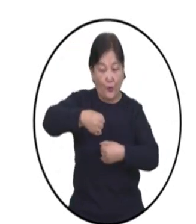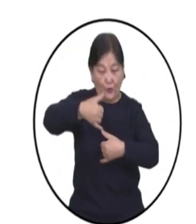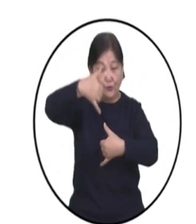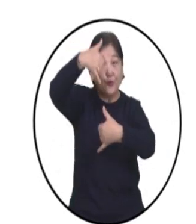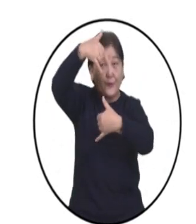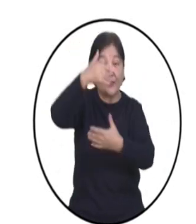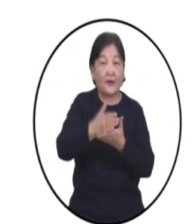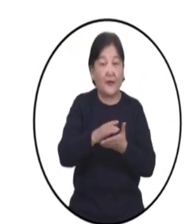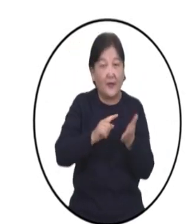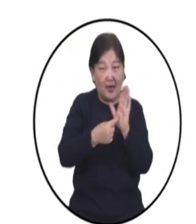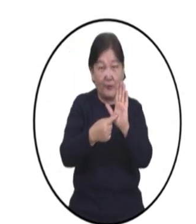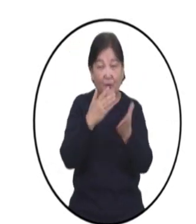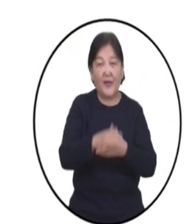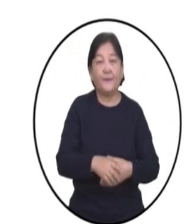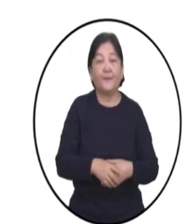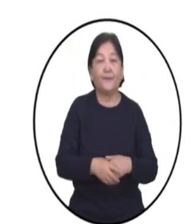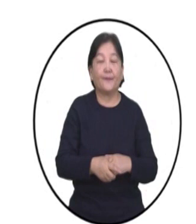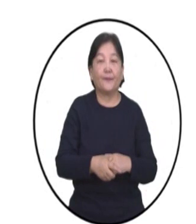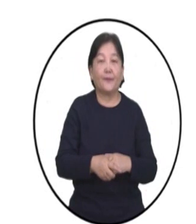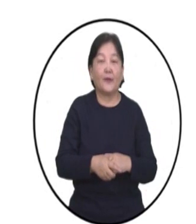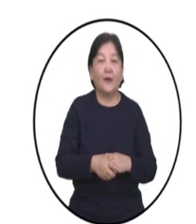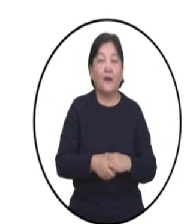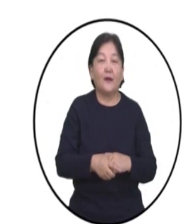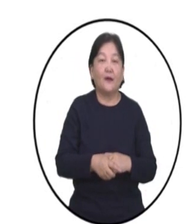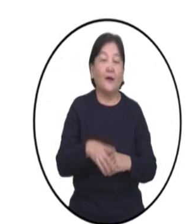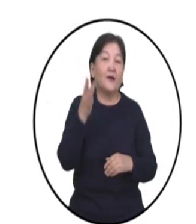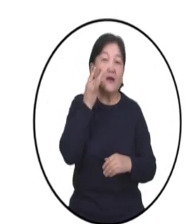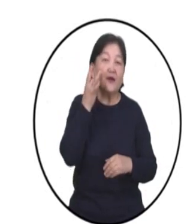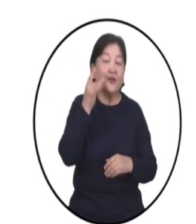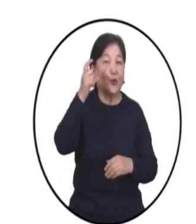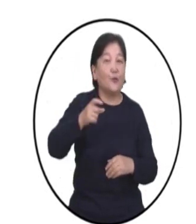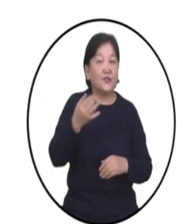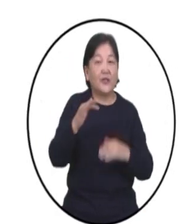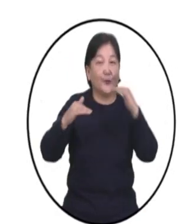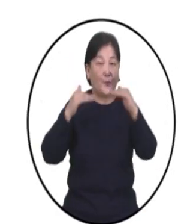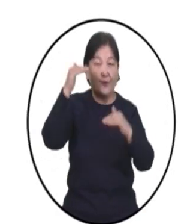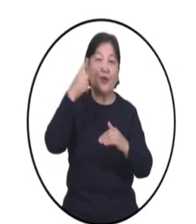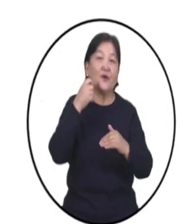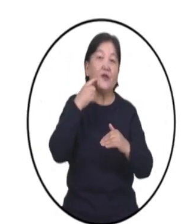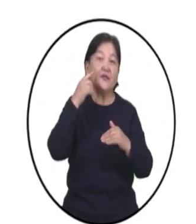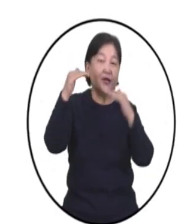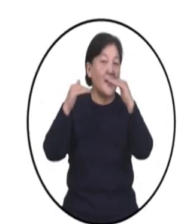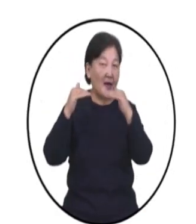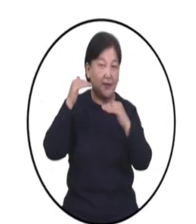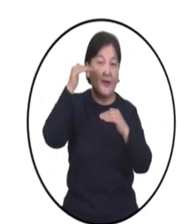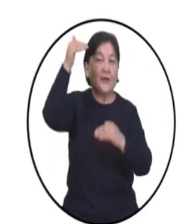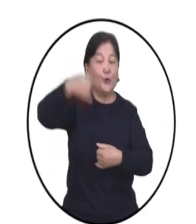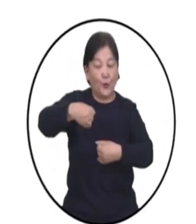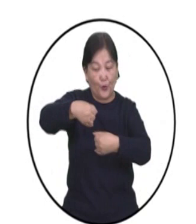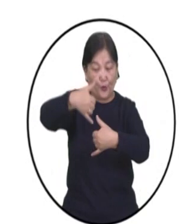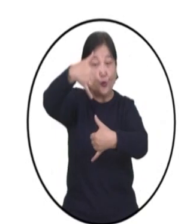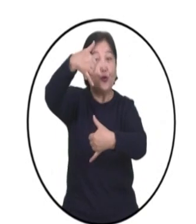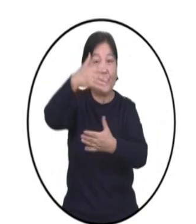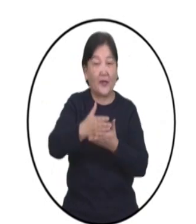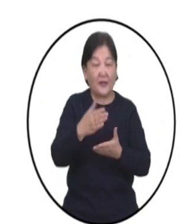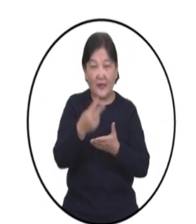өсөлттэй байгаа нь энэ диаграмаас бол харагдаж байна гэсэн үг. Өөрөөр хэлэх юм бол эрэгтэй хүмүүс бол яг ихээр эмэгтэй хүмүүсээс бол илүү өндөр байх